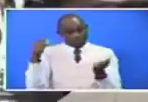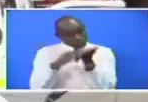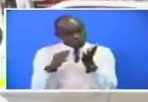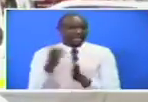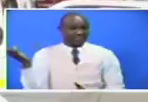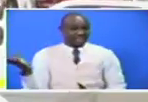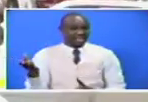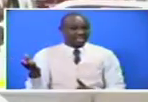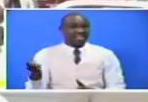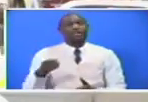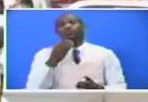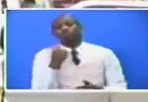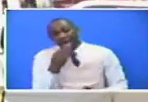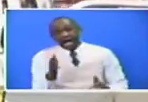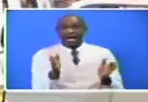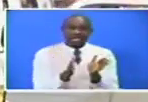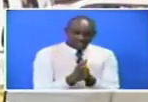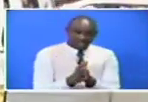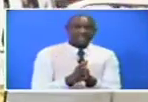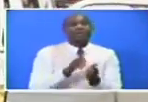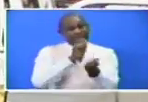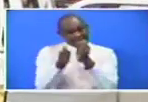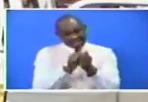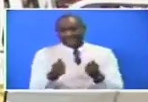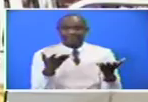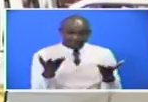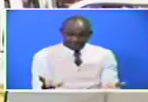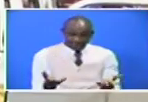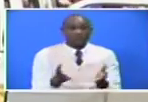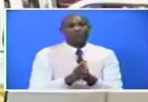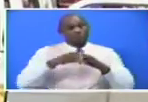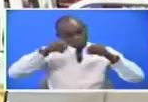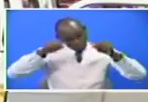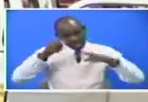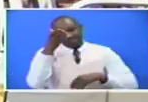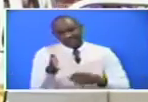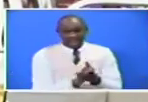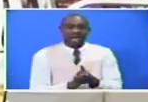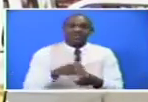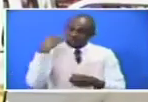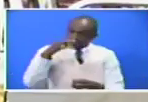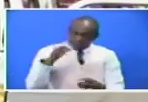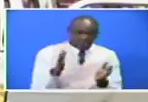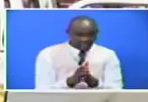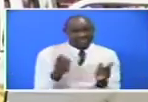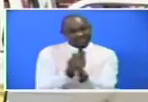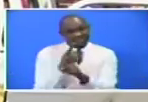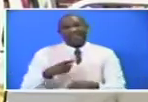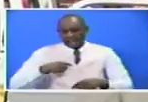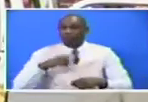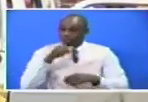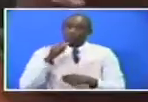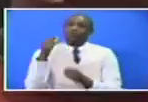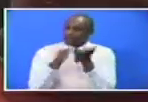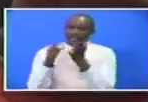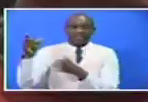Uganda, haswa sukari, mahindi, unga, mboga. Saa hizi tunategemea kutoka